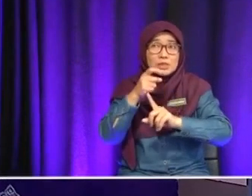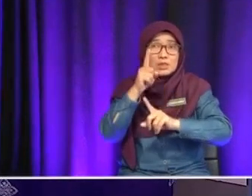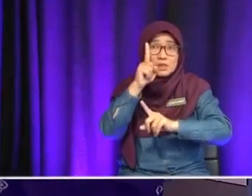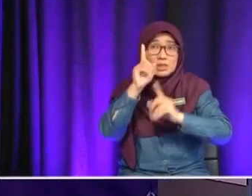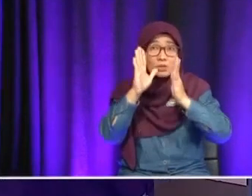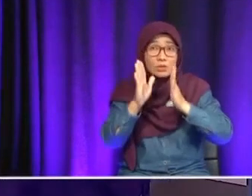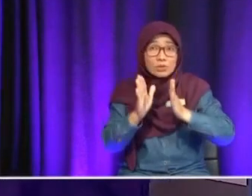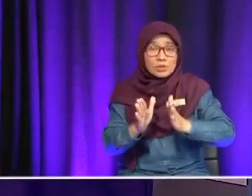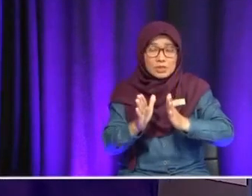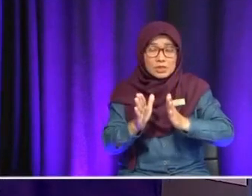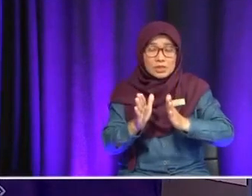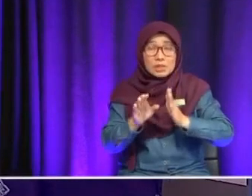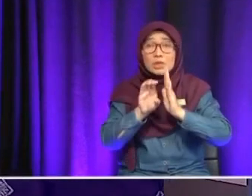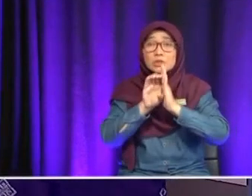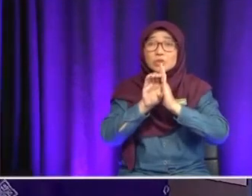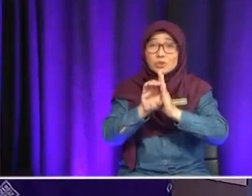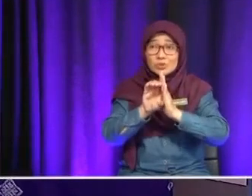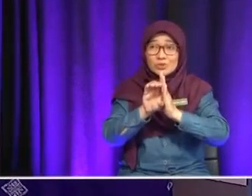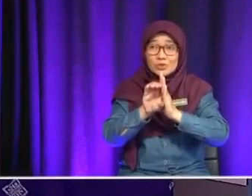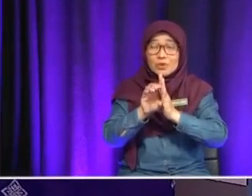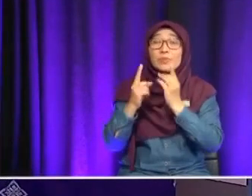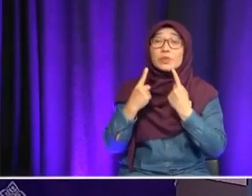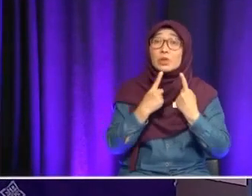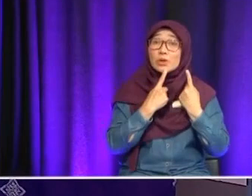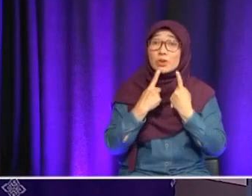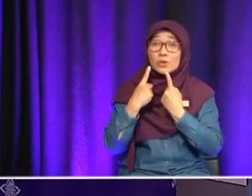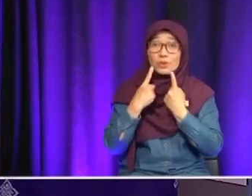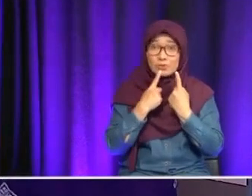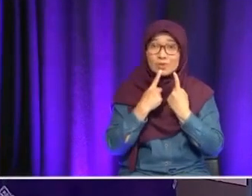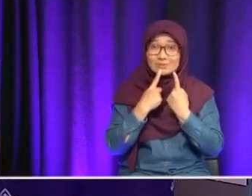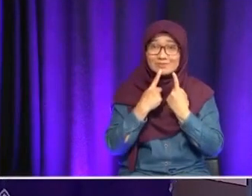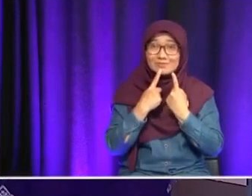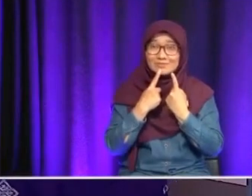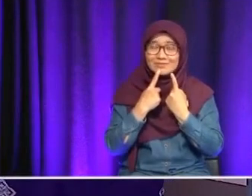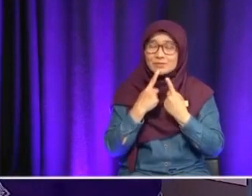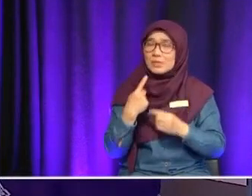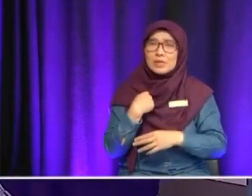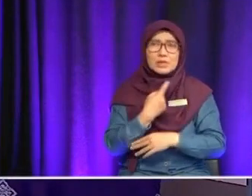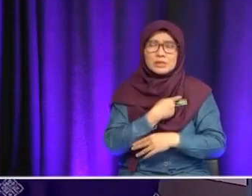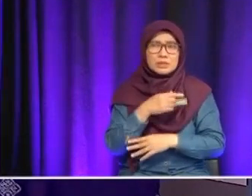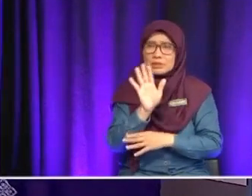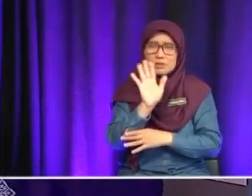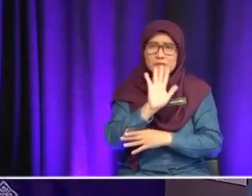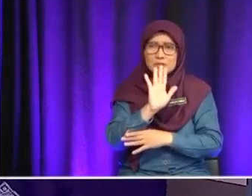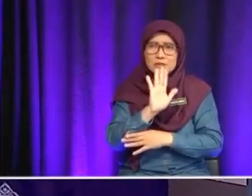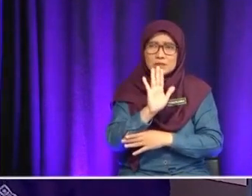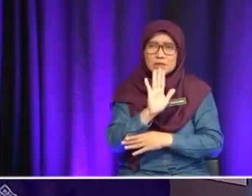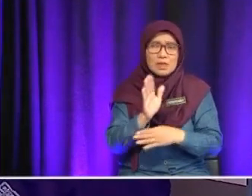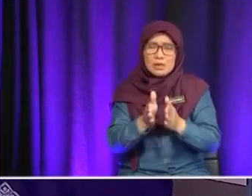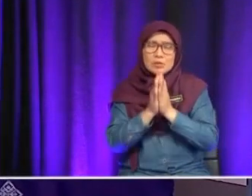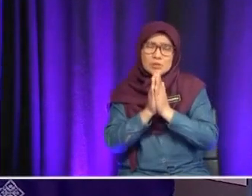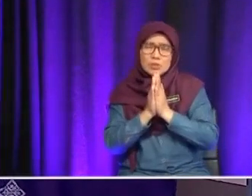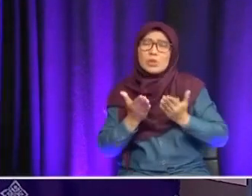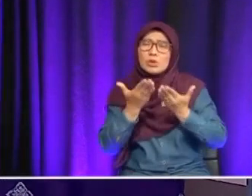seseorang. Kalau contohnya sambutan hari lahir, itulah hibah. Kita tidak pernah meminta untuk orang memberikan kita